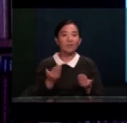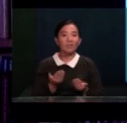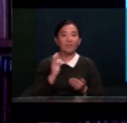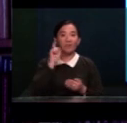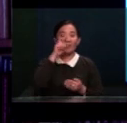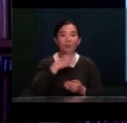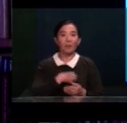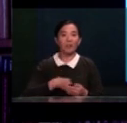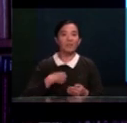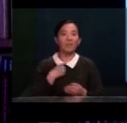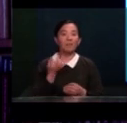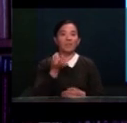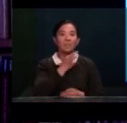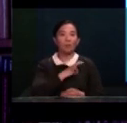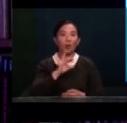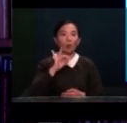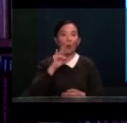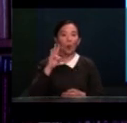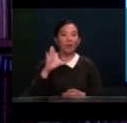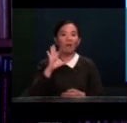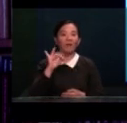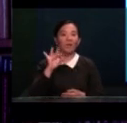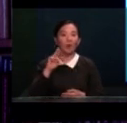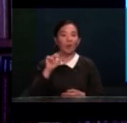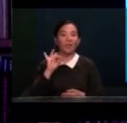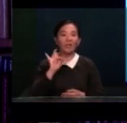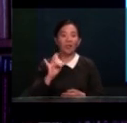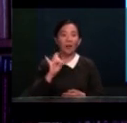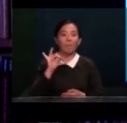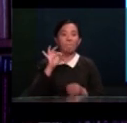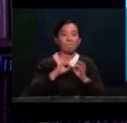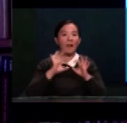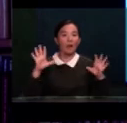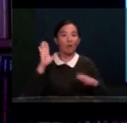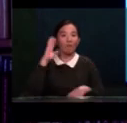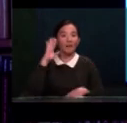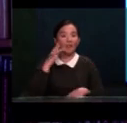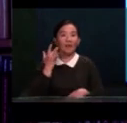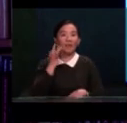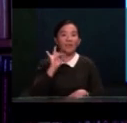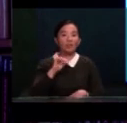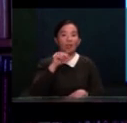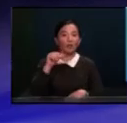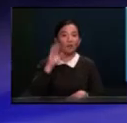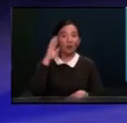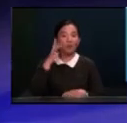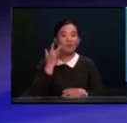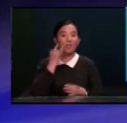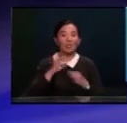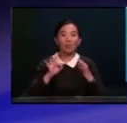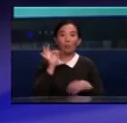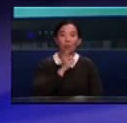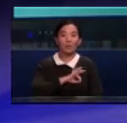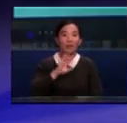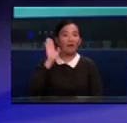необходимо использовать ионы водорода и молекулы воды. В щелочной среде всегда используется гидроксидион и молекула